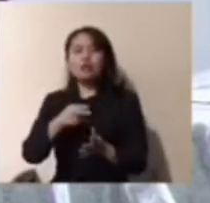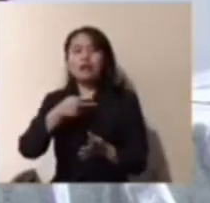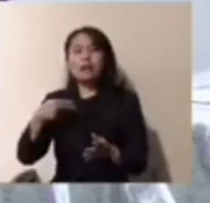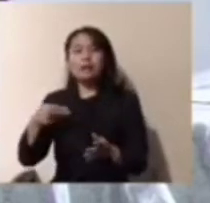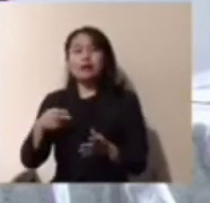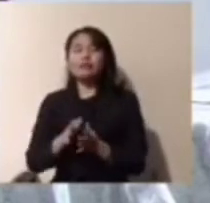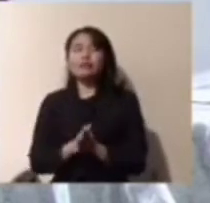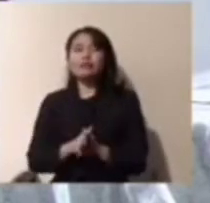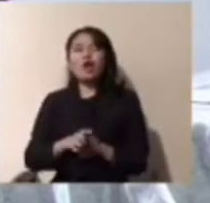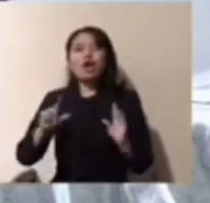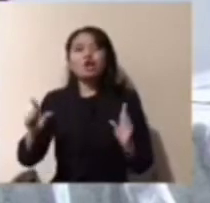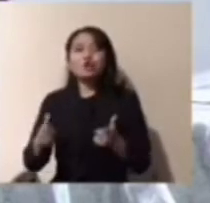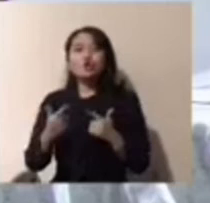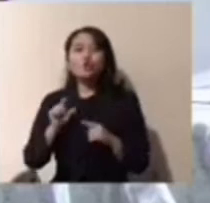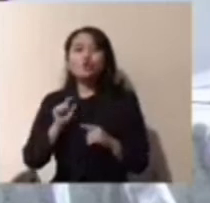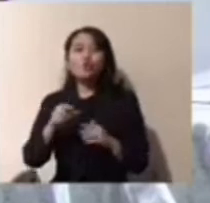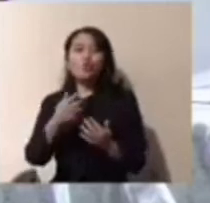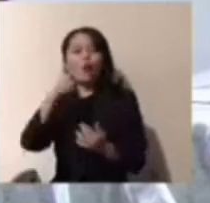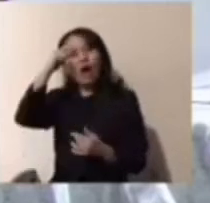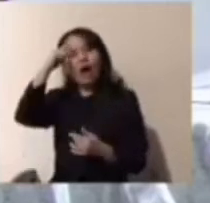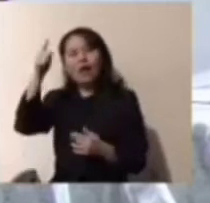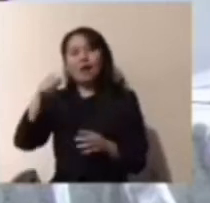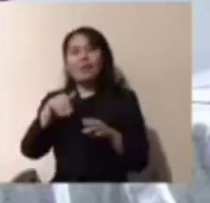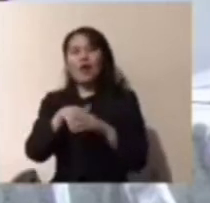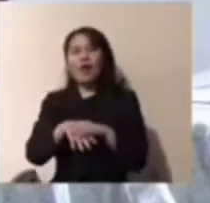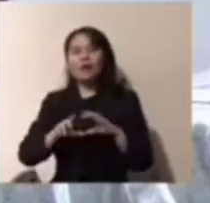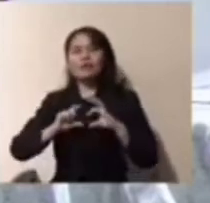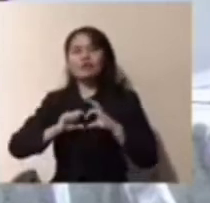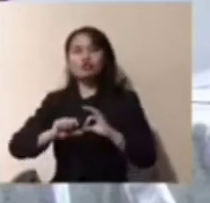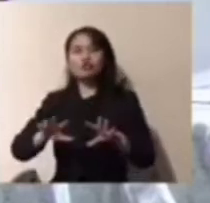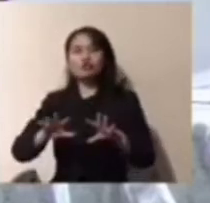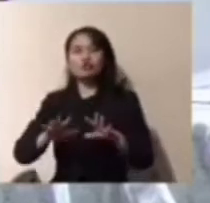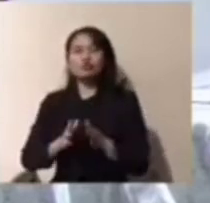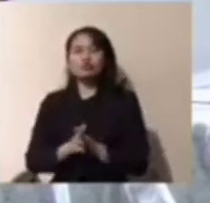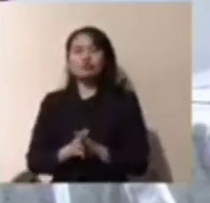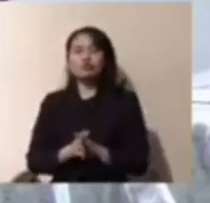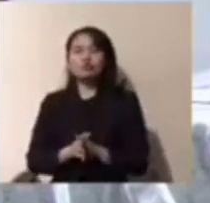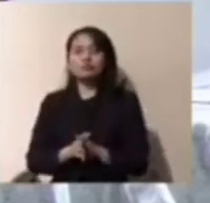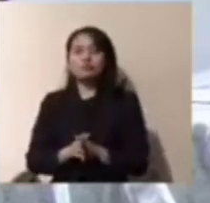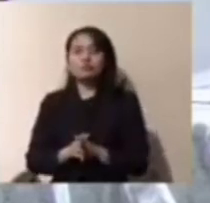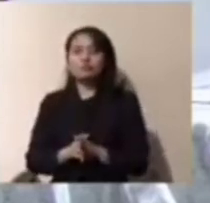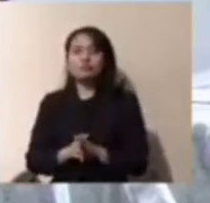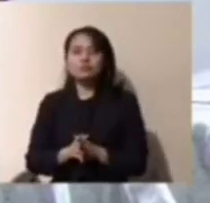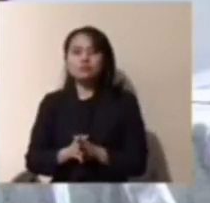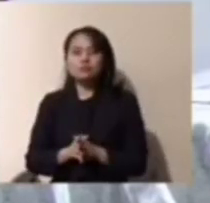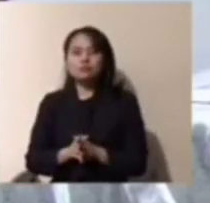hidup bagi Allah dalam Kristus.